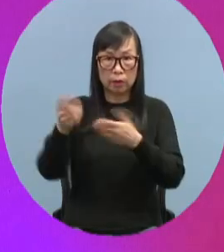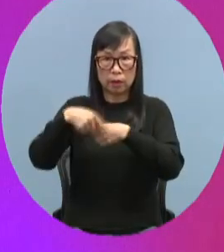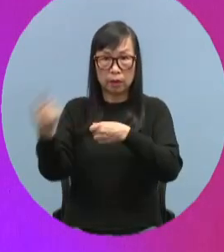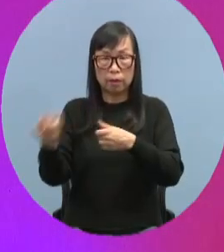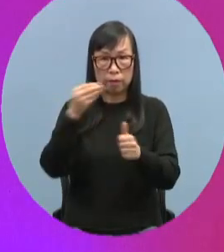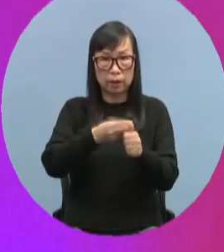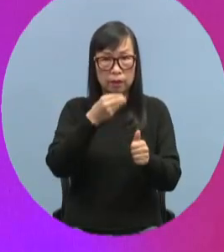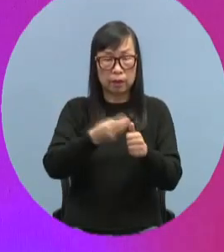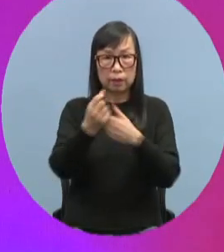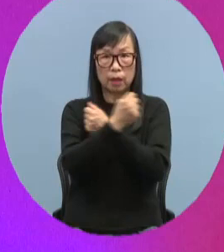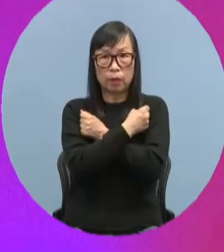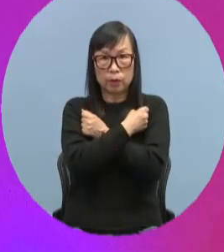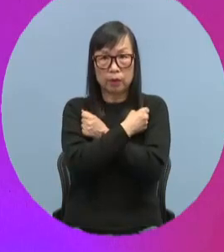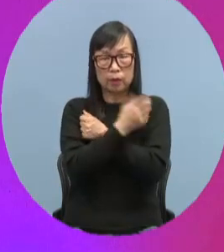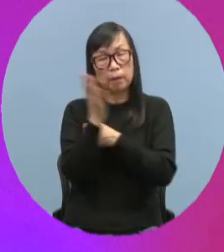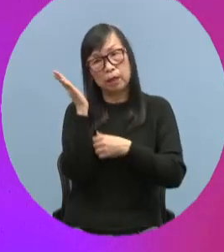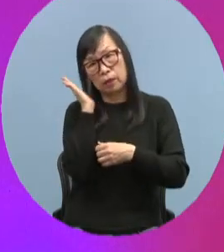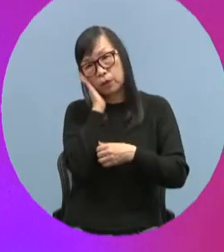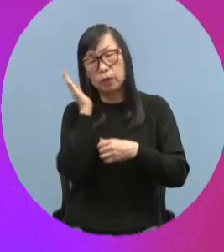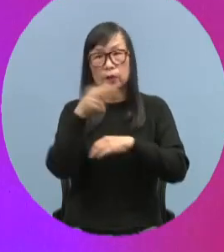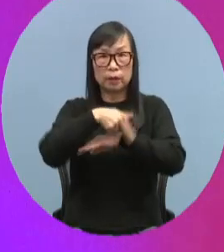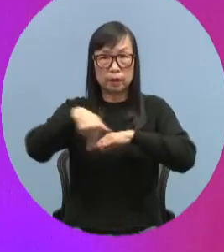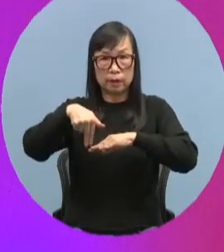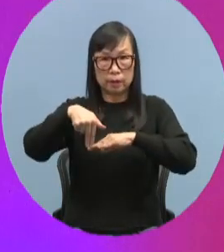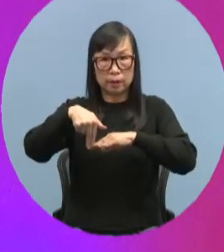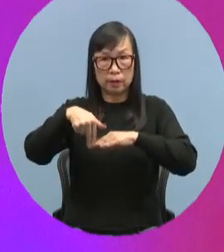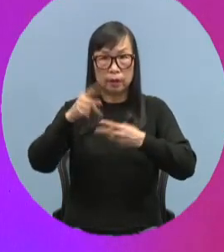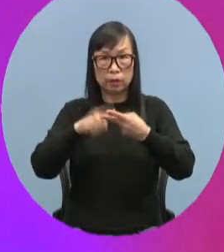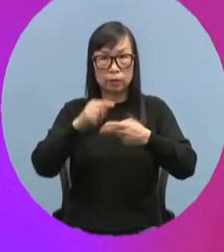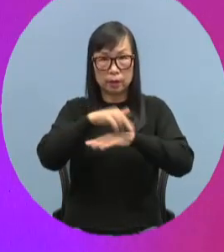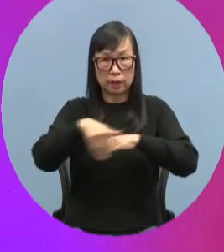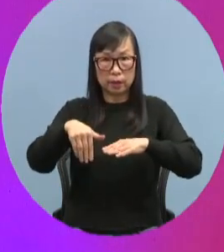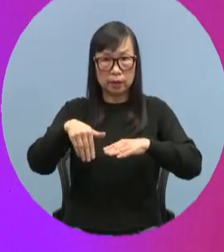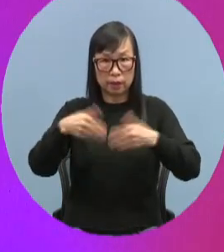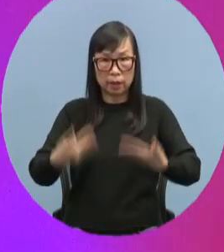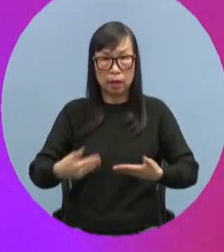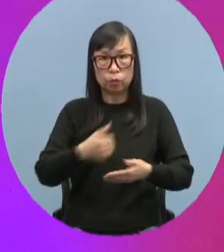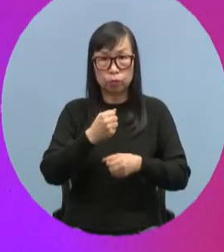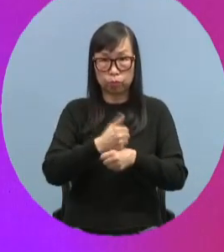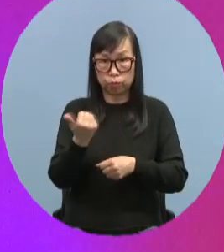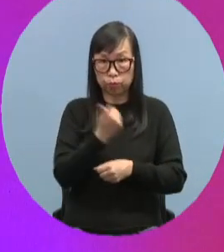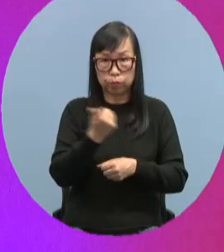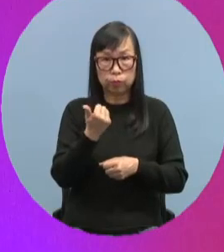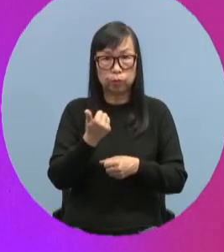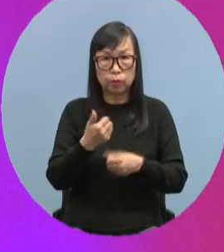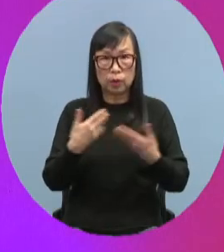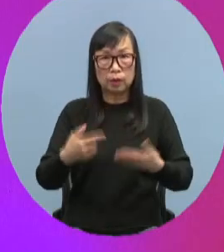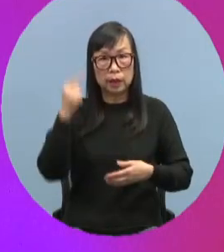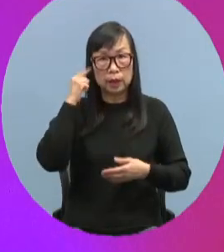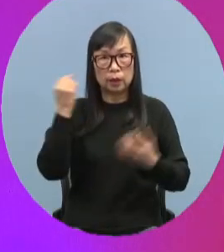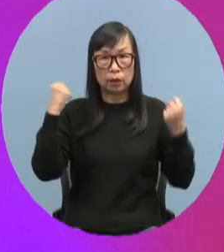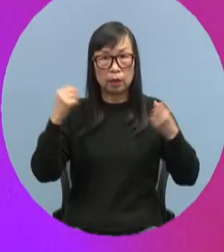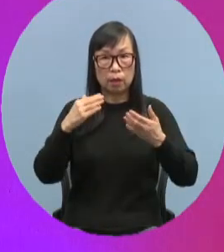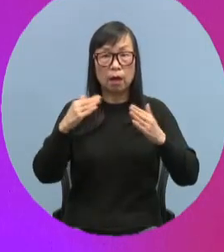練、休息同埋住宿的設施。工程而家咧正進行得如火如荼，我知道體院正係